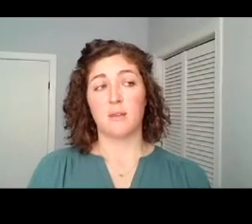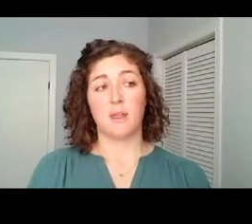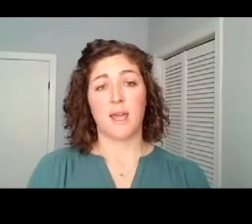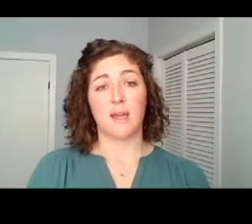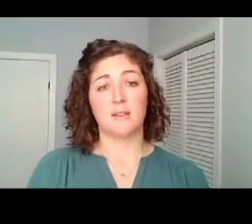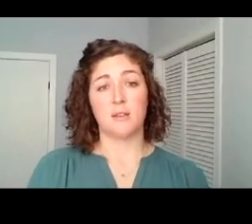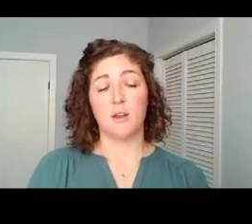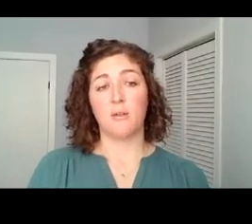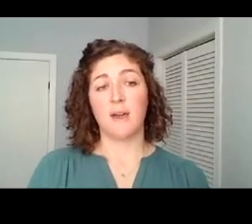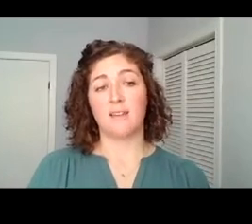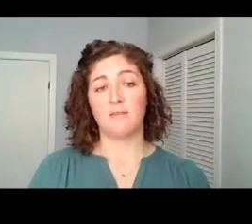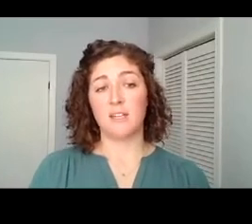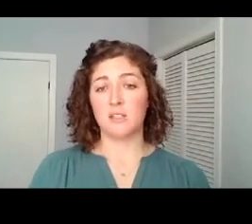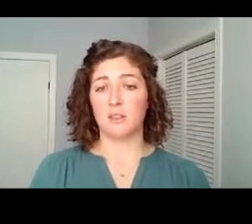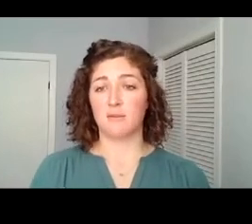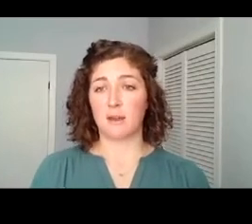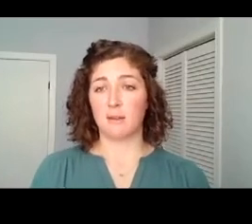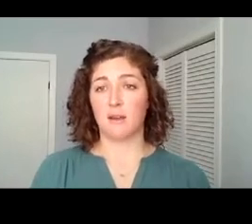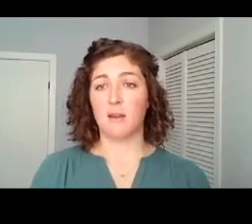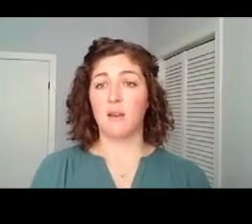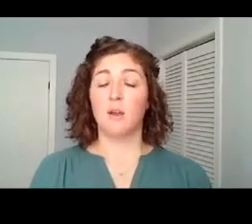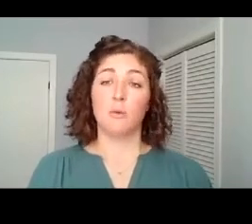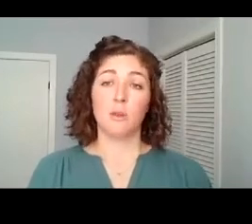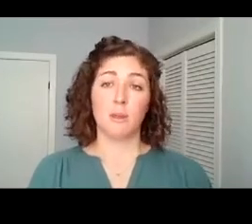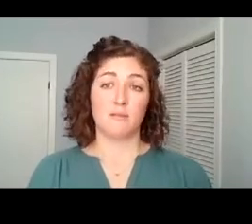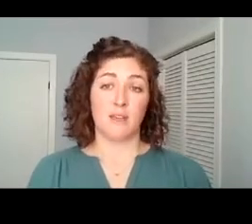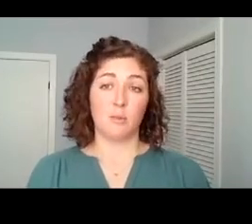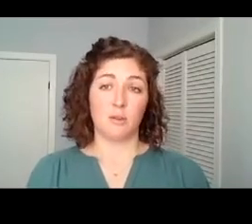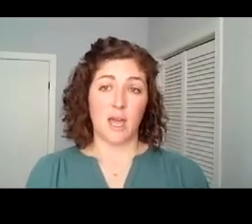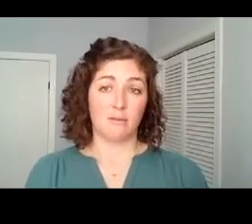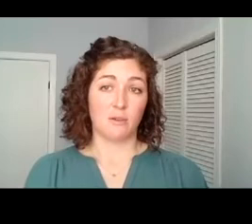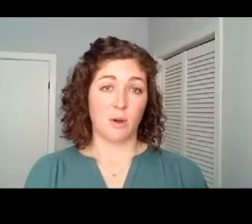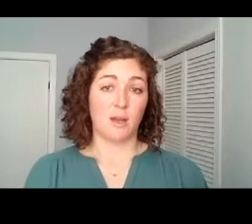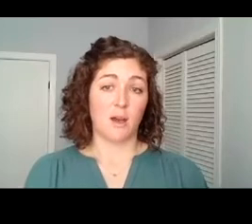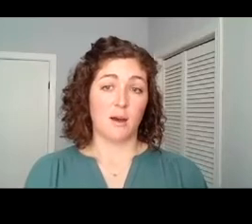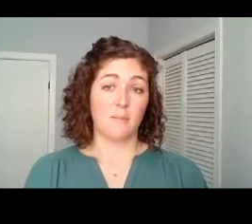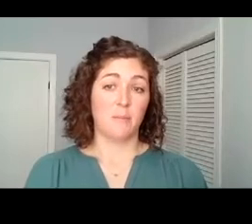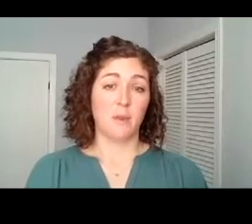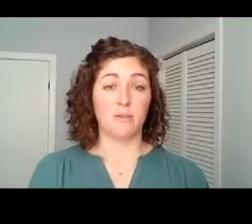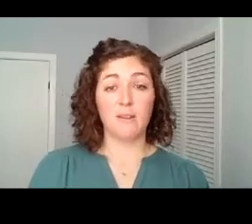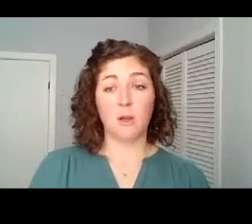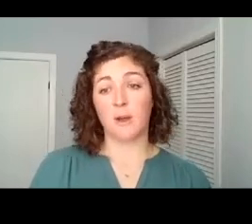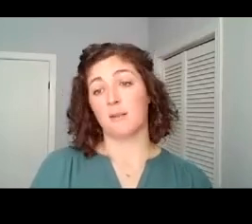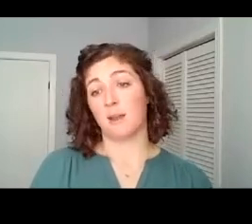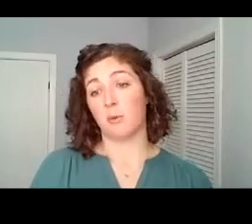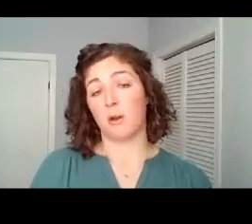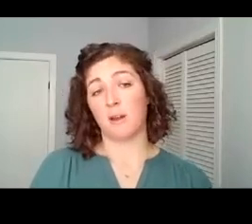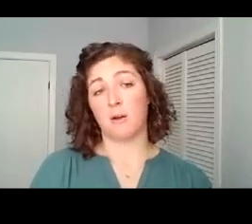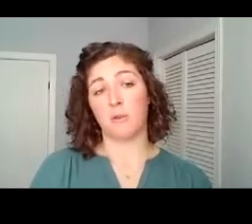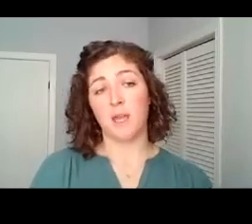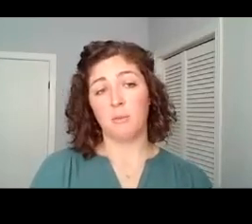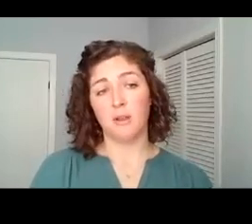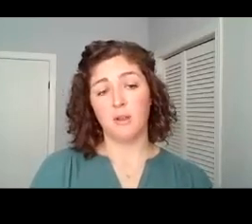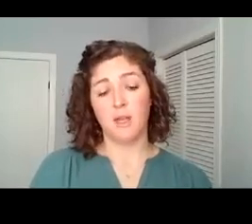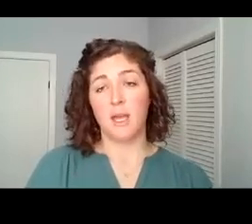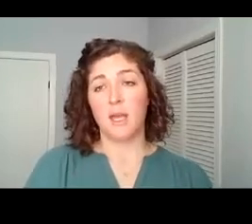alors ça réduit le risque de maladie. Et en fin de compte, le vaccin sera disponible pour tout le monde